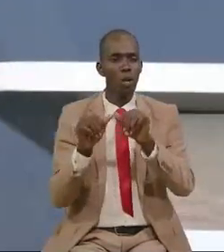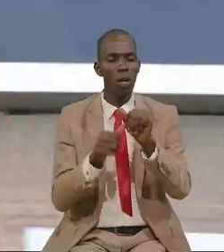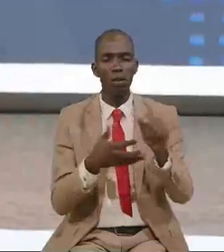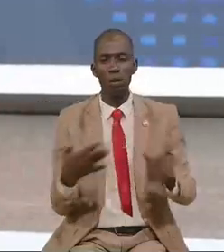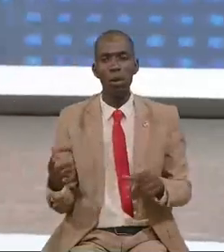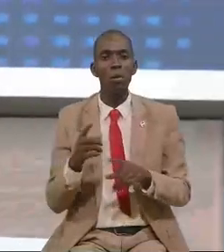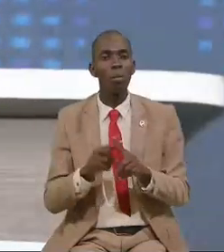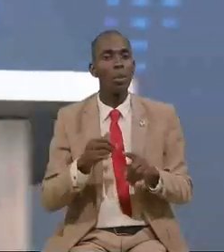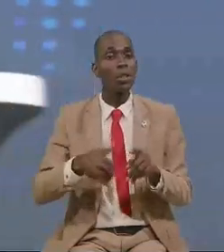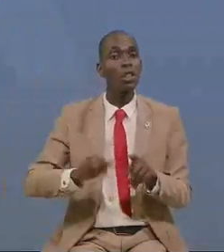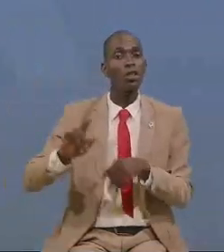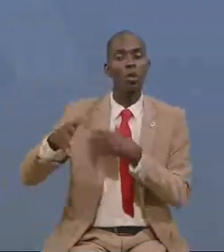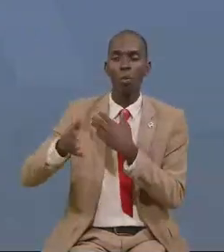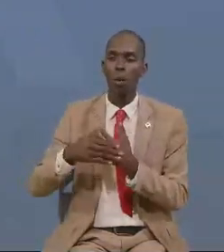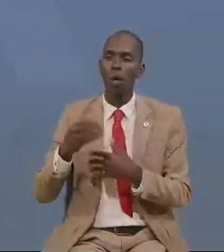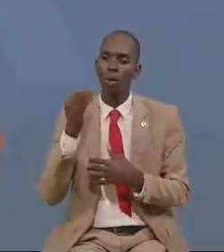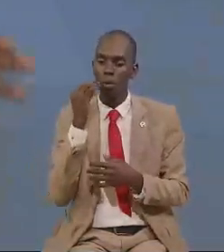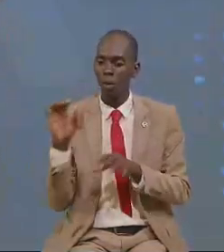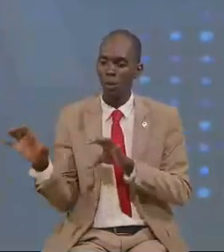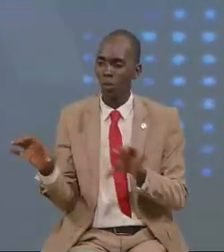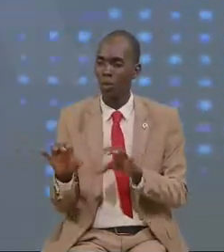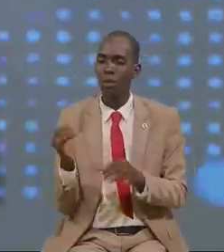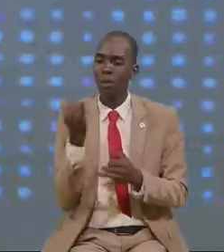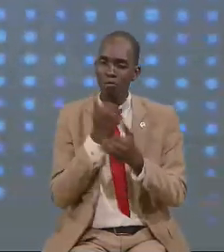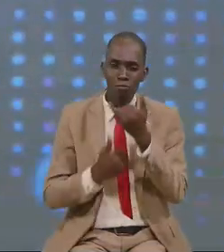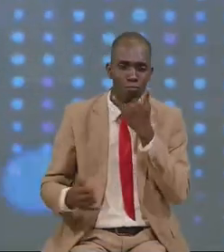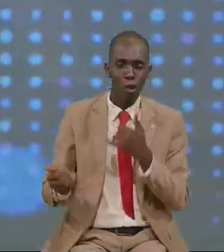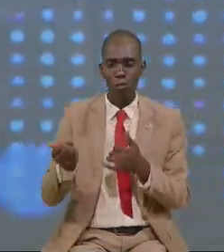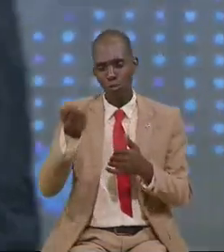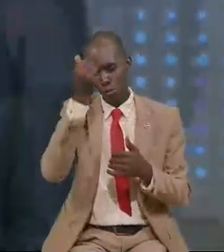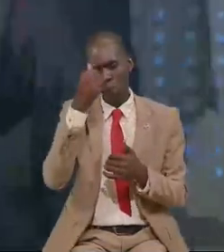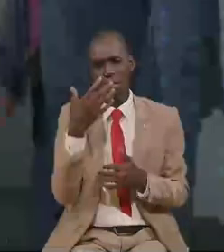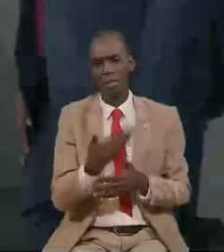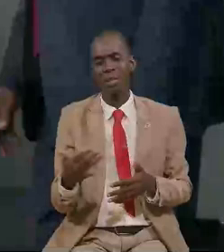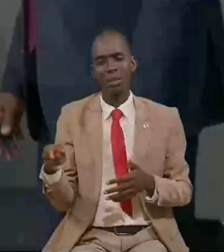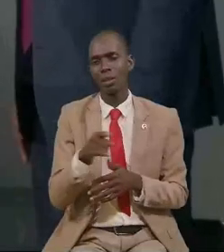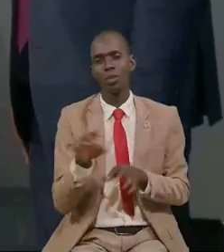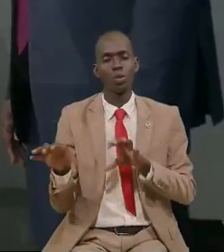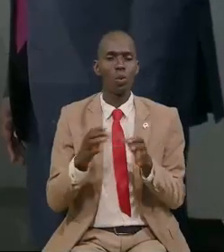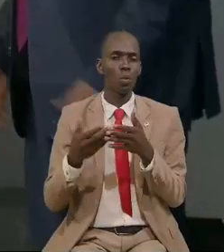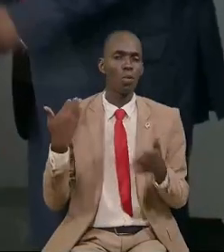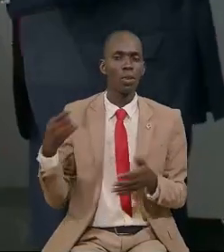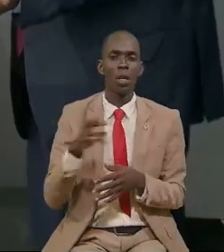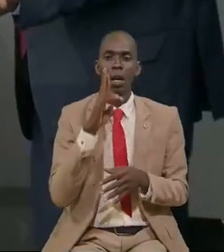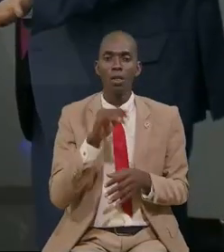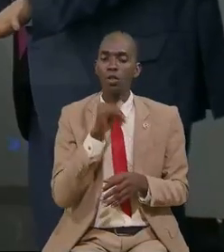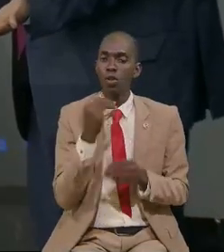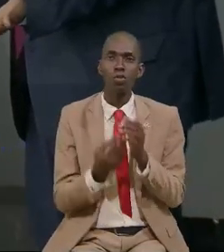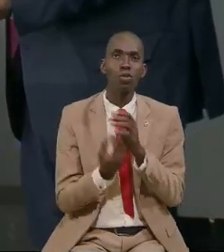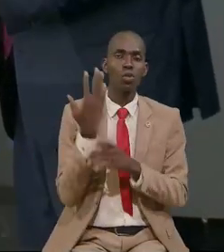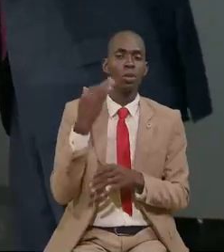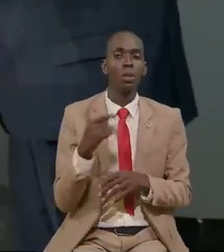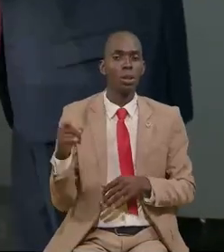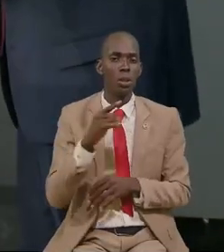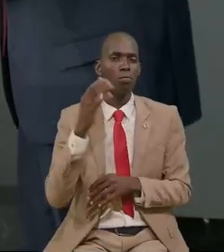ils retournent toujours et ils font les mêmes choses insensées qu'ils ont toujours faites. Ils ne sont pas bâtis. Ils écoutent tous